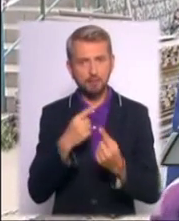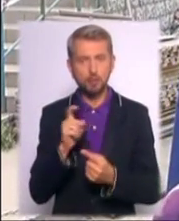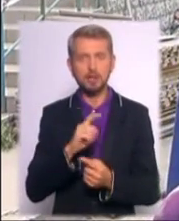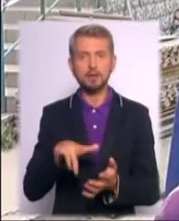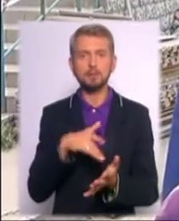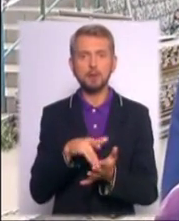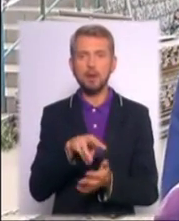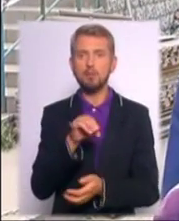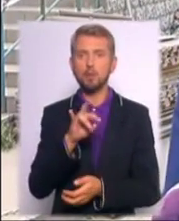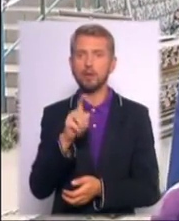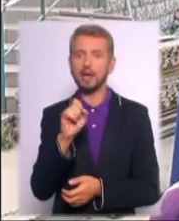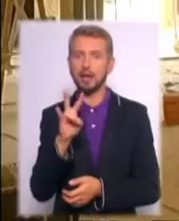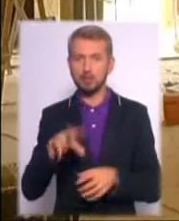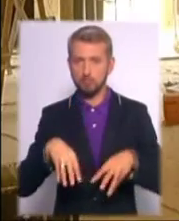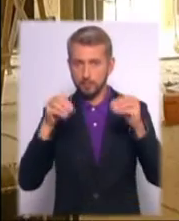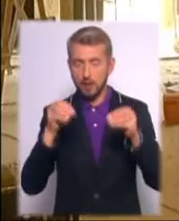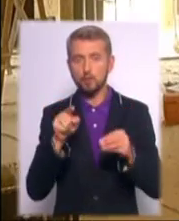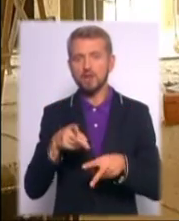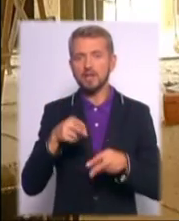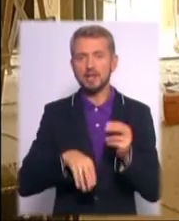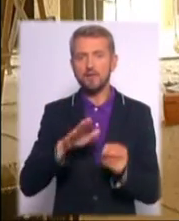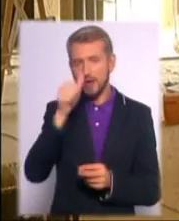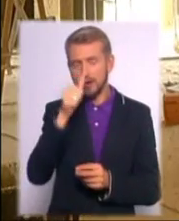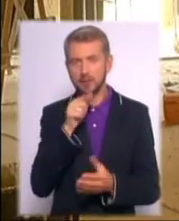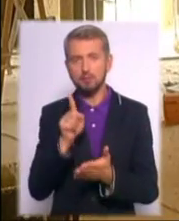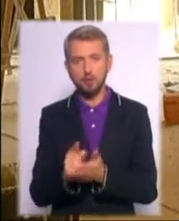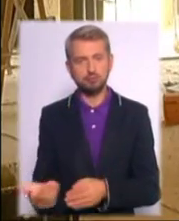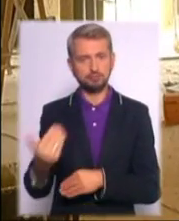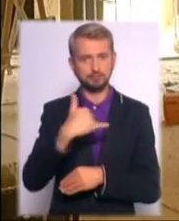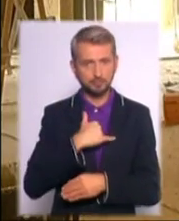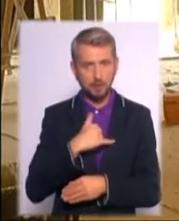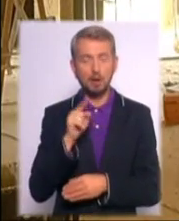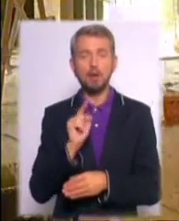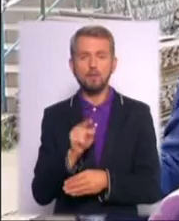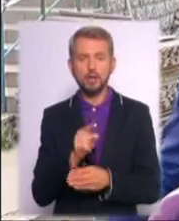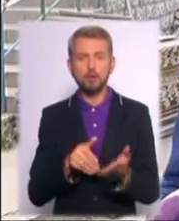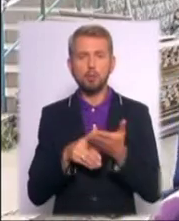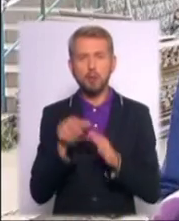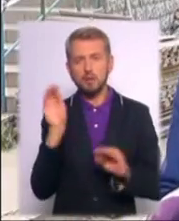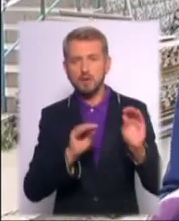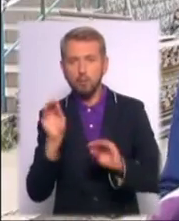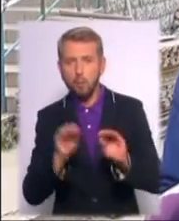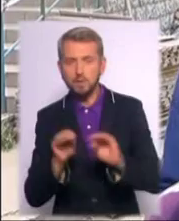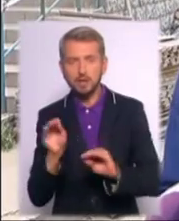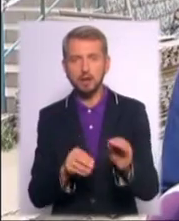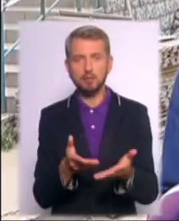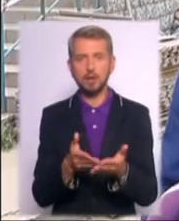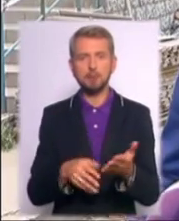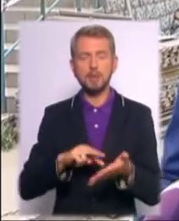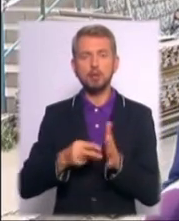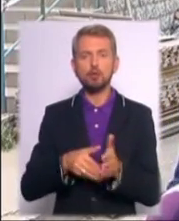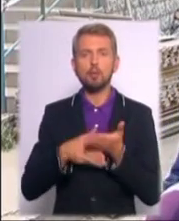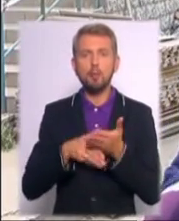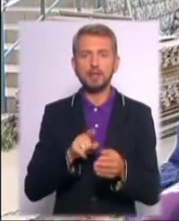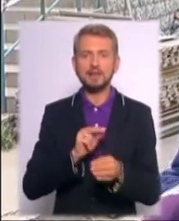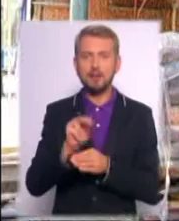Вони в кінці вересня мають приїхати до нас в гості. Вони допомагають з наповненням, з функціональним наповненням, планують допомагати з